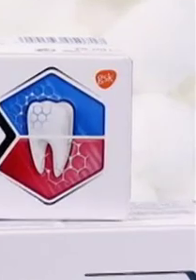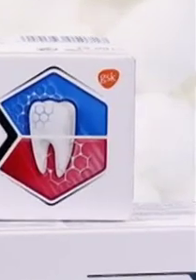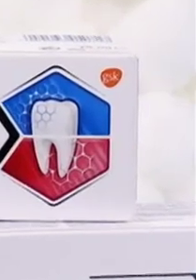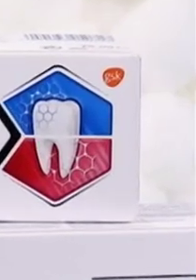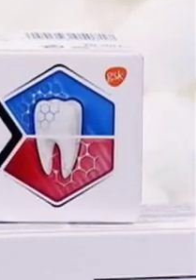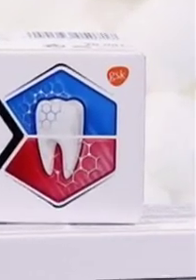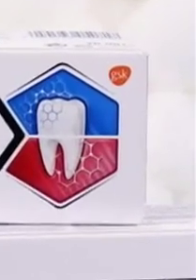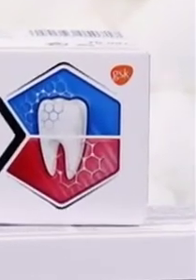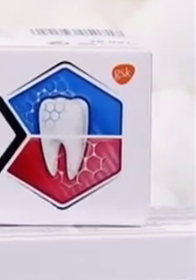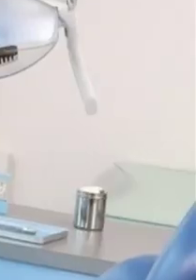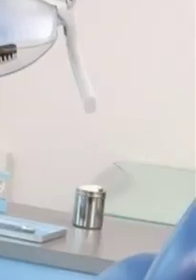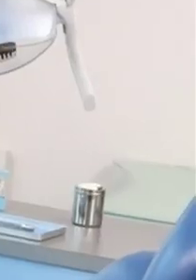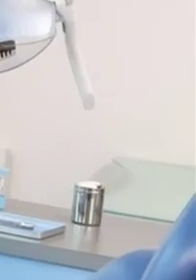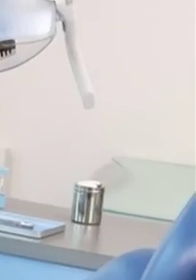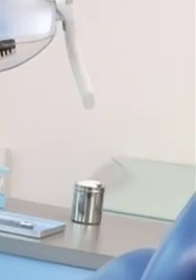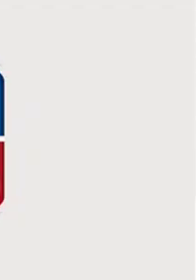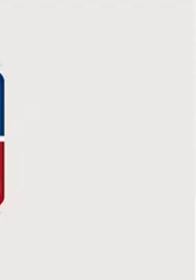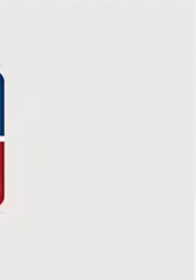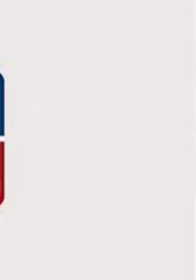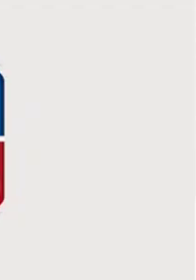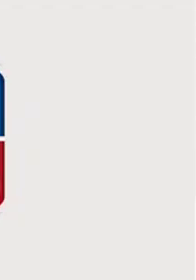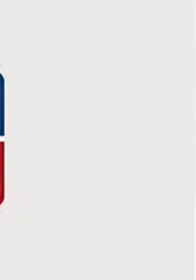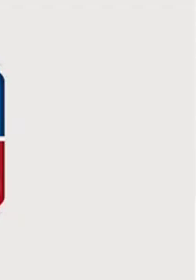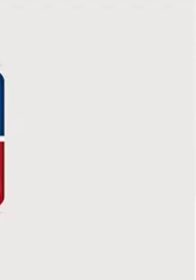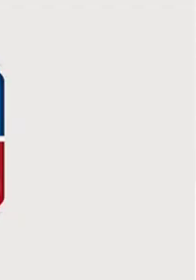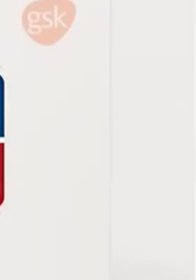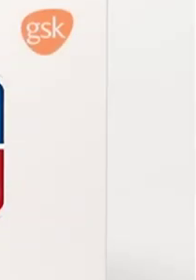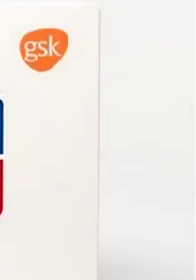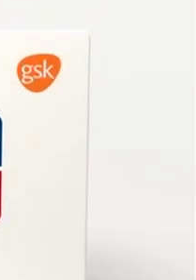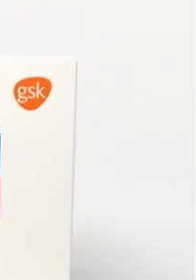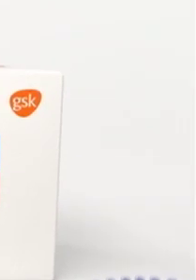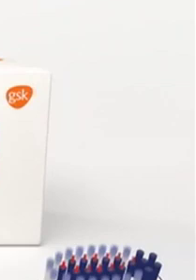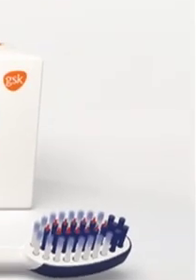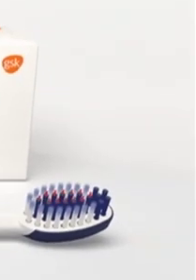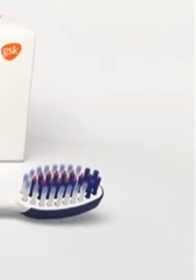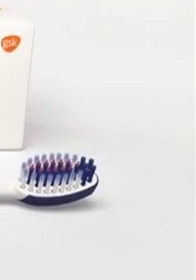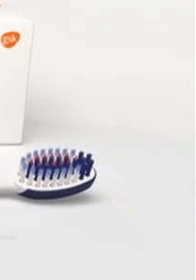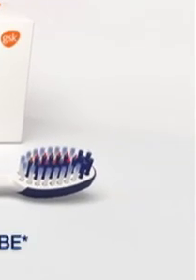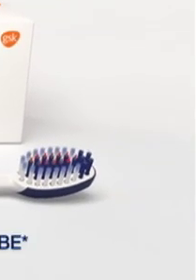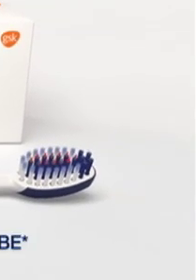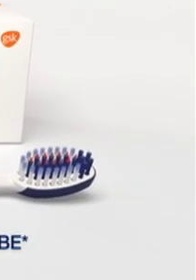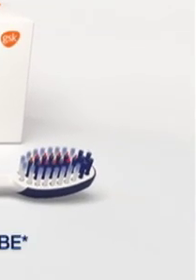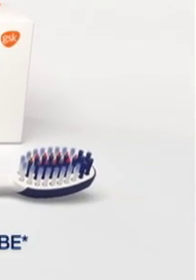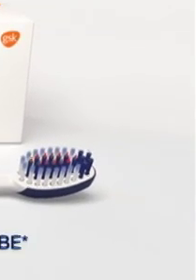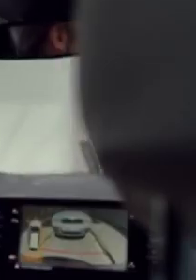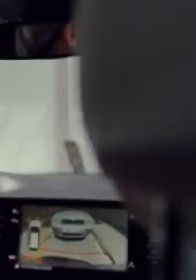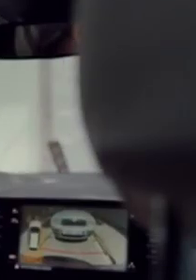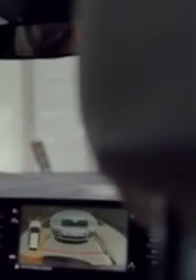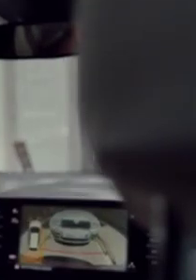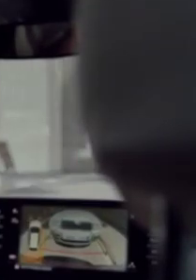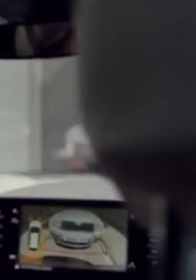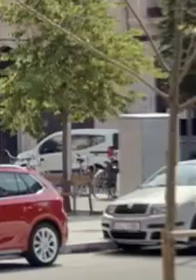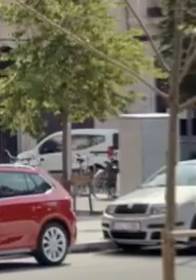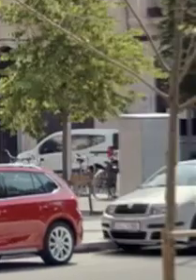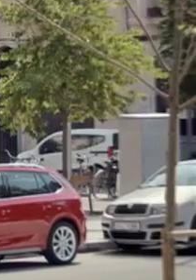Sensodyne Sensitivity & Gum pomaže pri ublažavanju simptoma osjetljivosti i pri održavanju zdravlja desni.